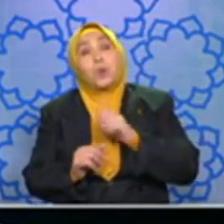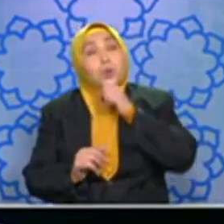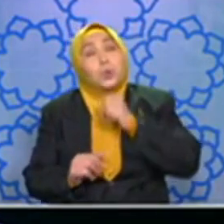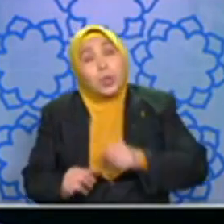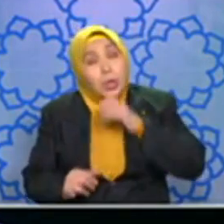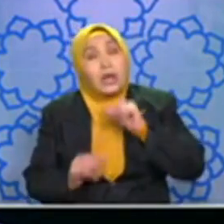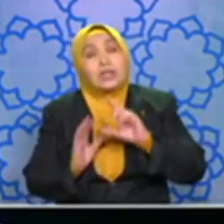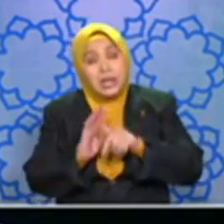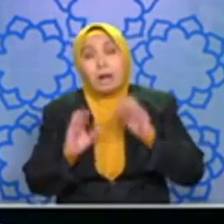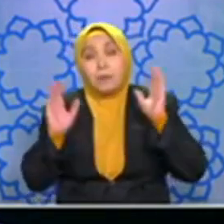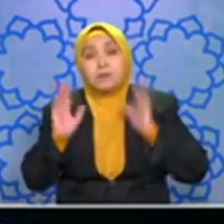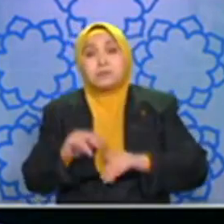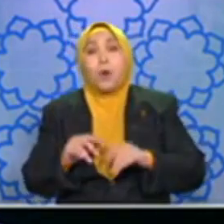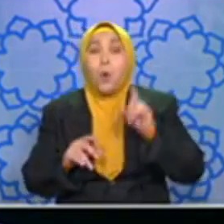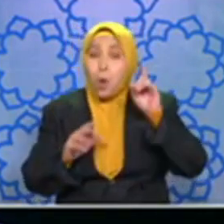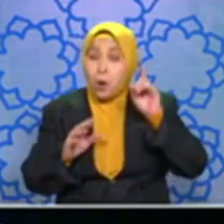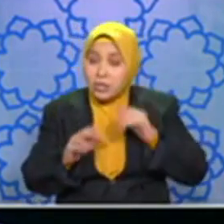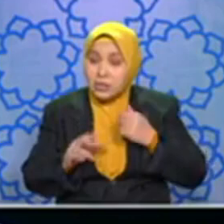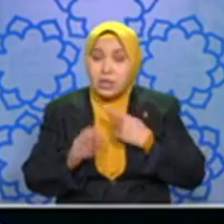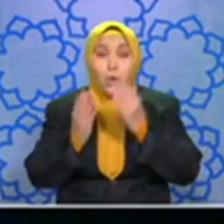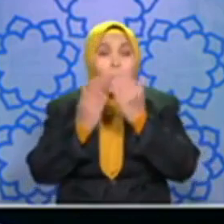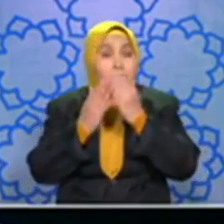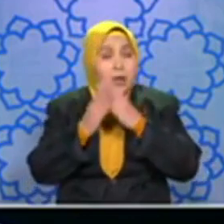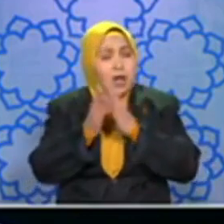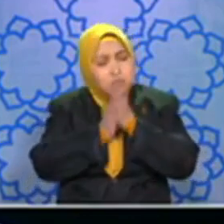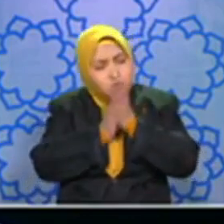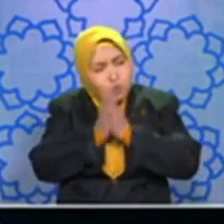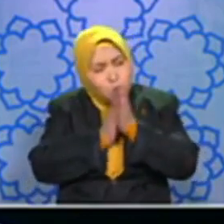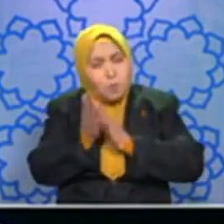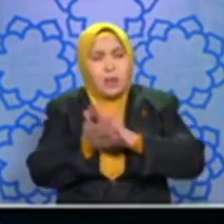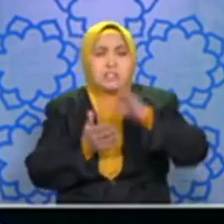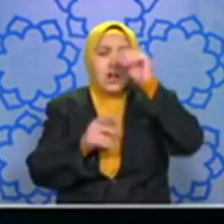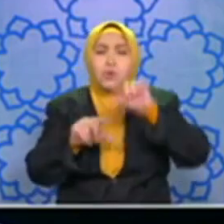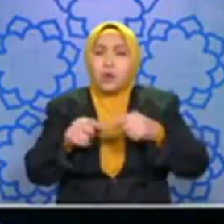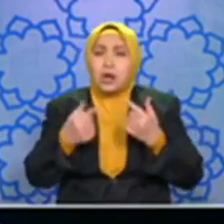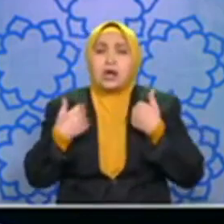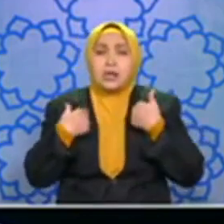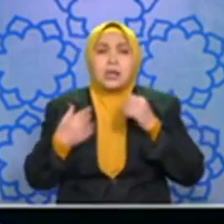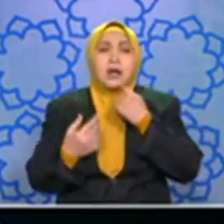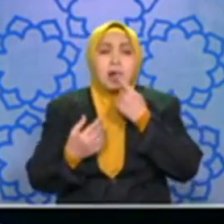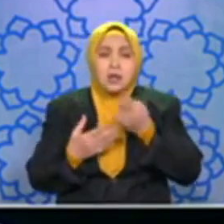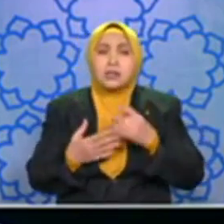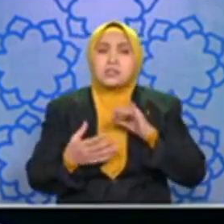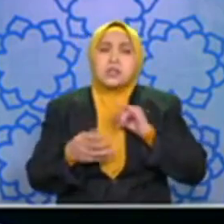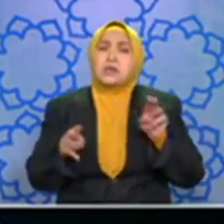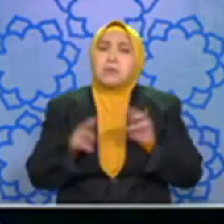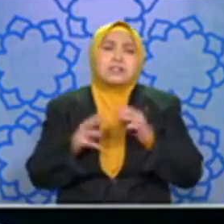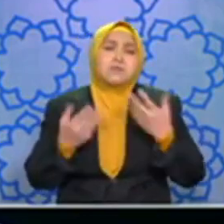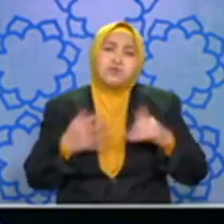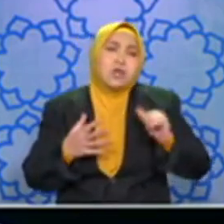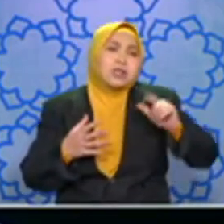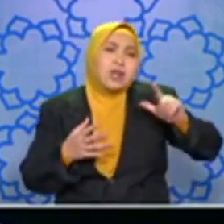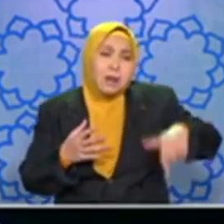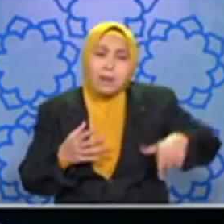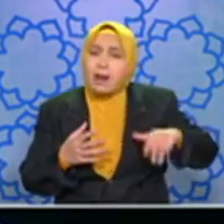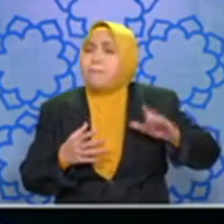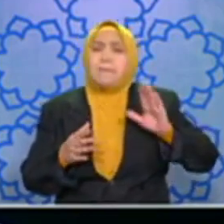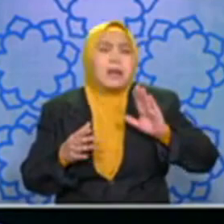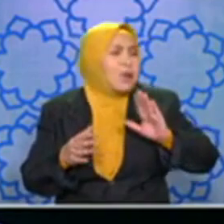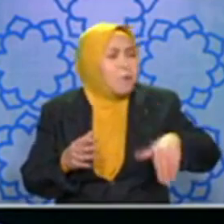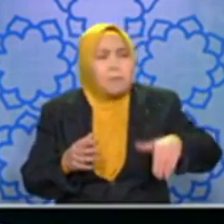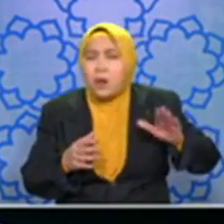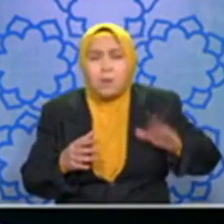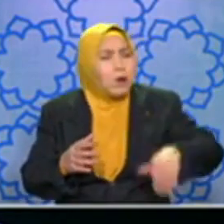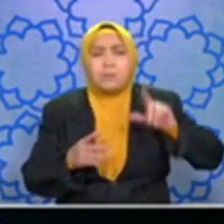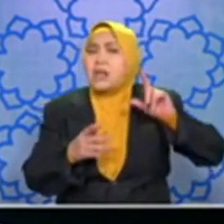tuan-tuan yang sungguh-sungguh belajar Al-Quran, ya, kalau katakan ada yang kata, oh, saya macam dah terlambat, masih belum terlambat,